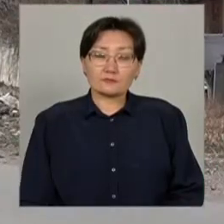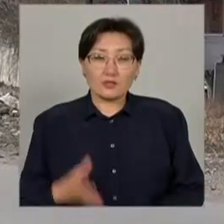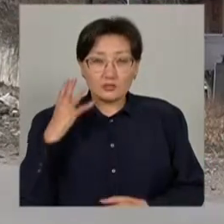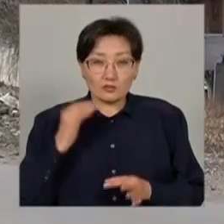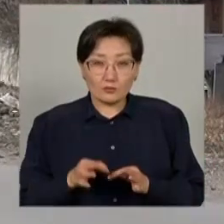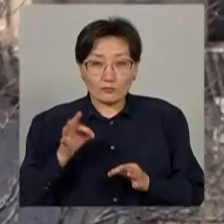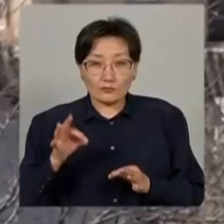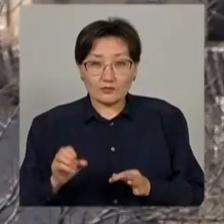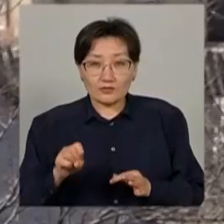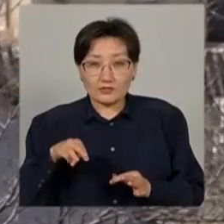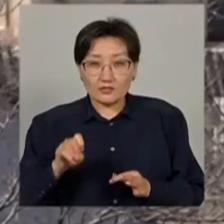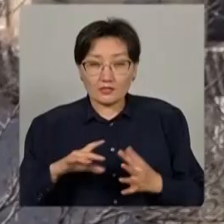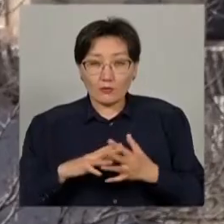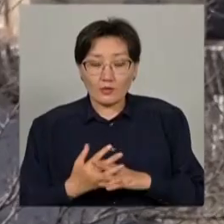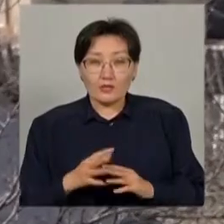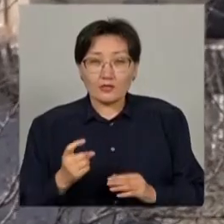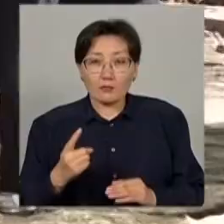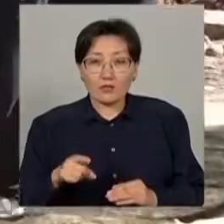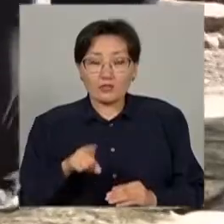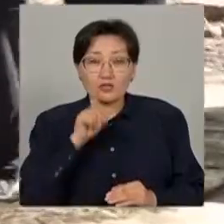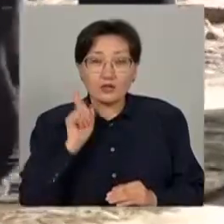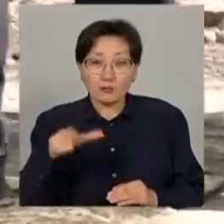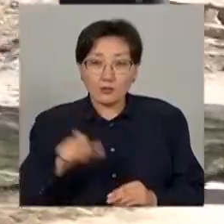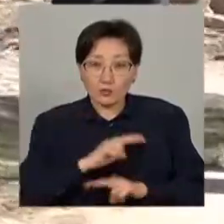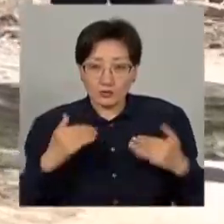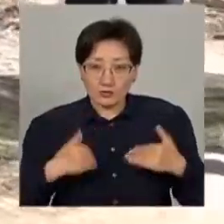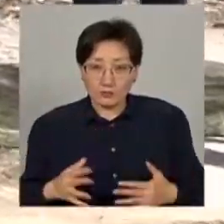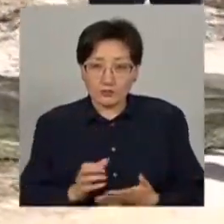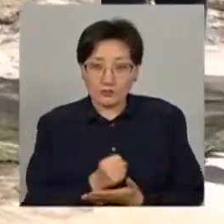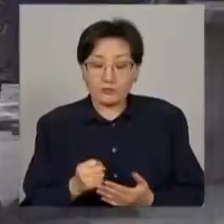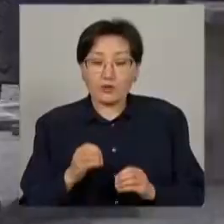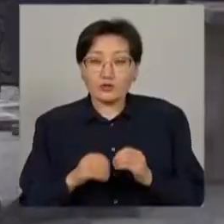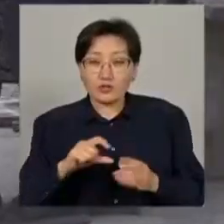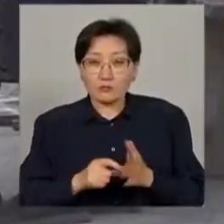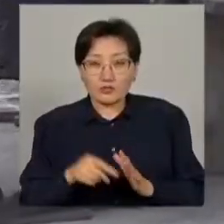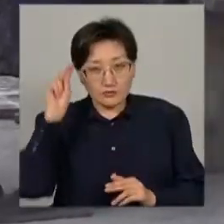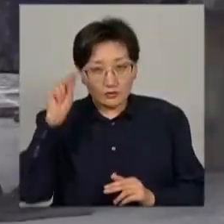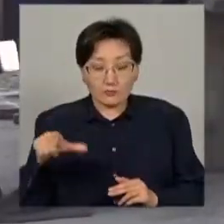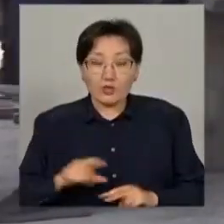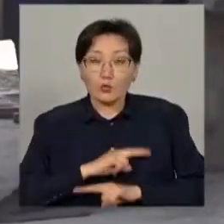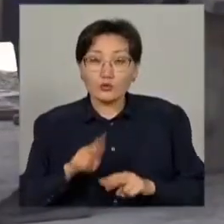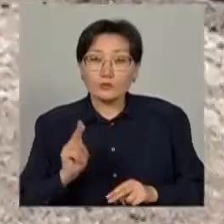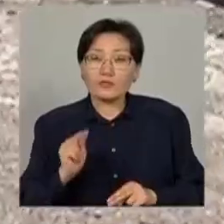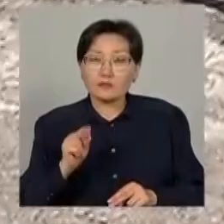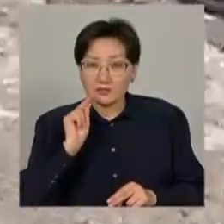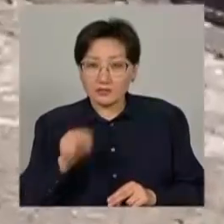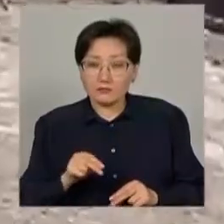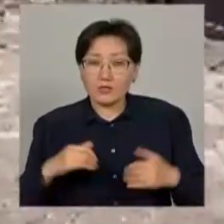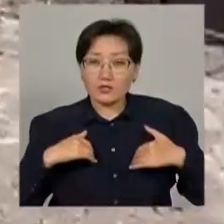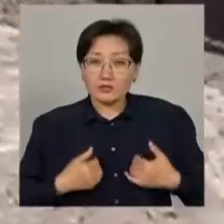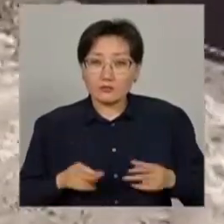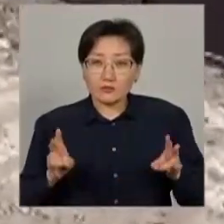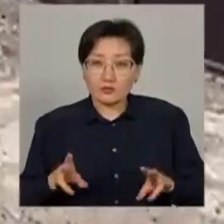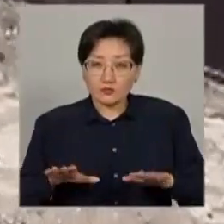Алматы облысы Сат ауылынан тағы бір жасөспірімнің денесі табылды. 10-шы сынып оқушысының өліміне кім кінәлі? Қайғылы оқиғаның